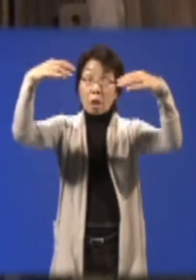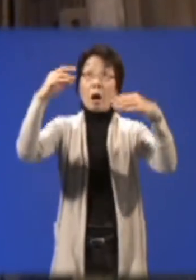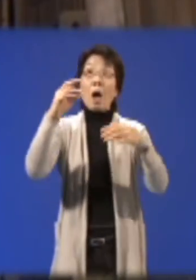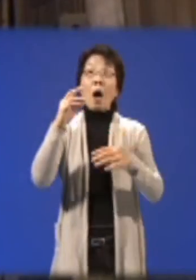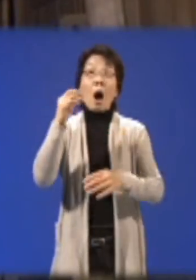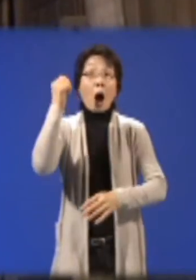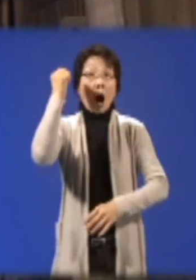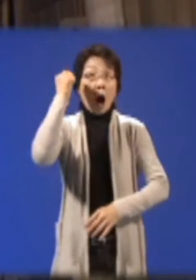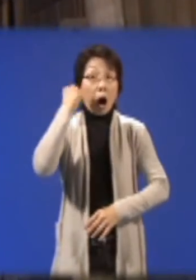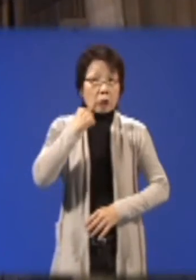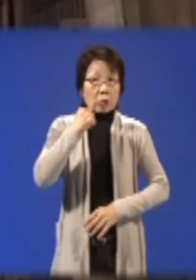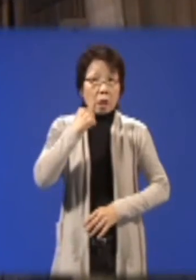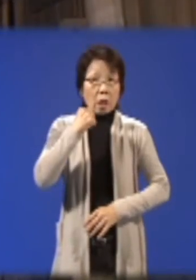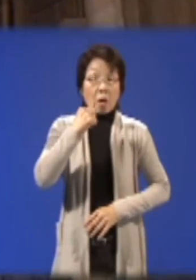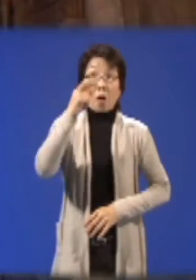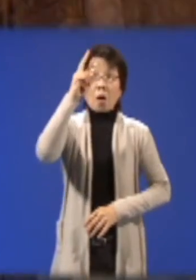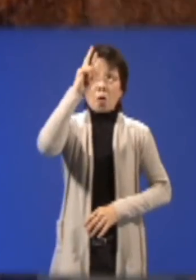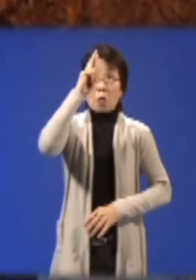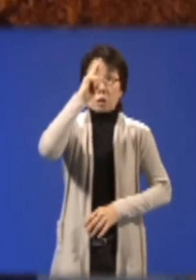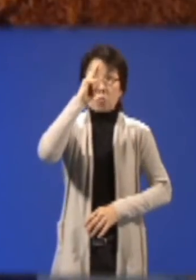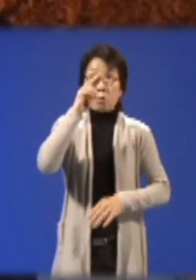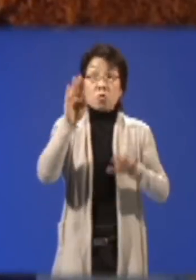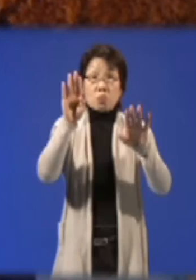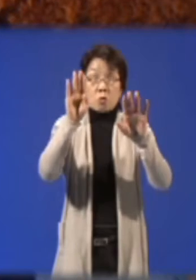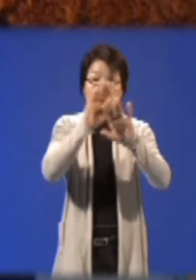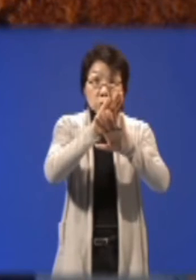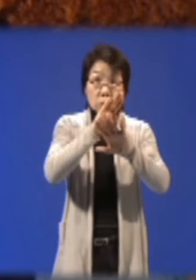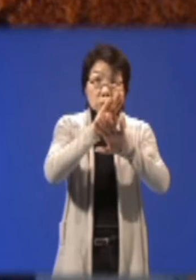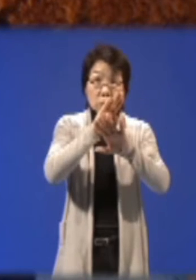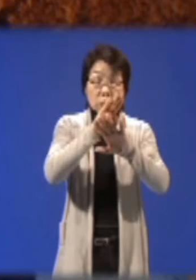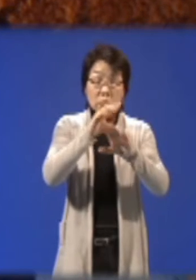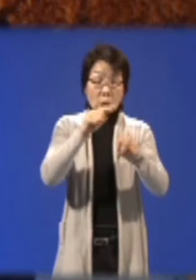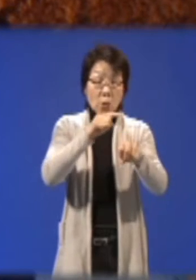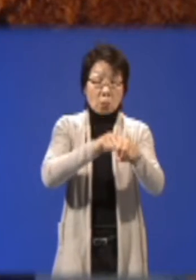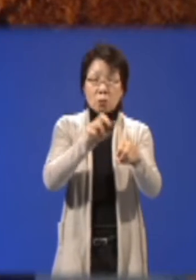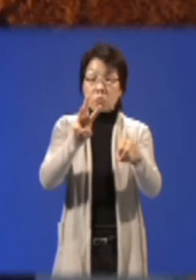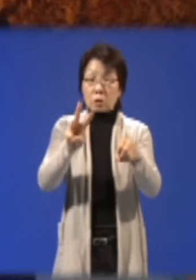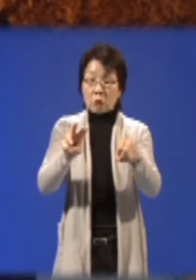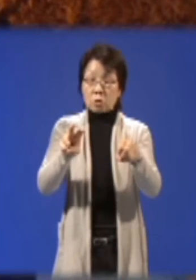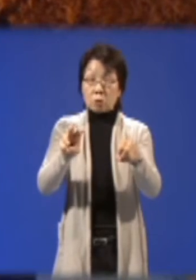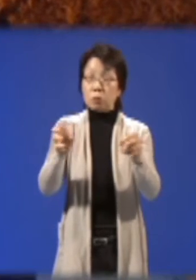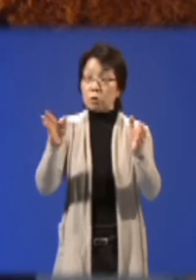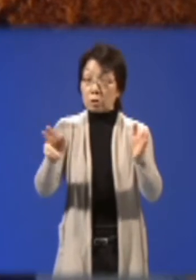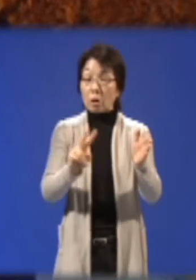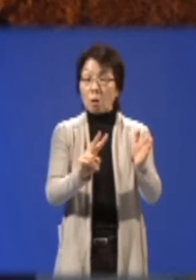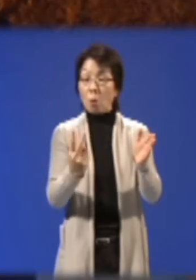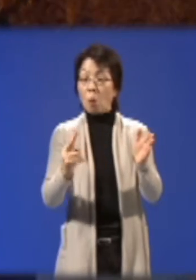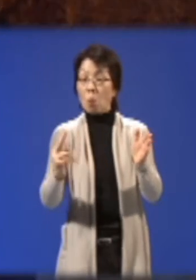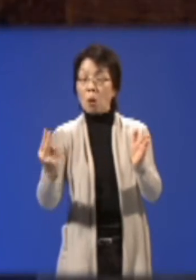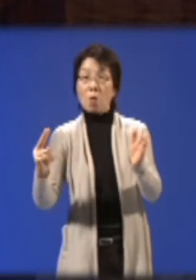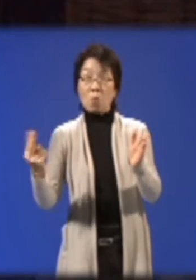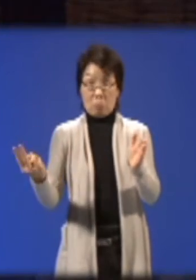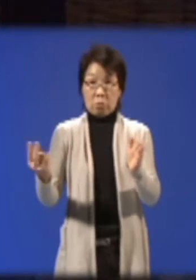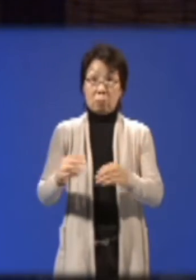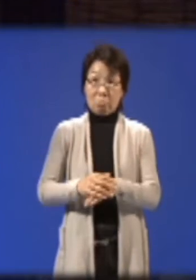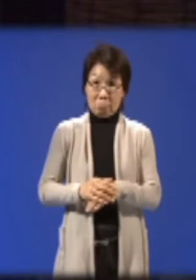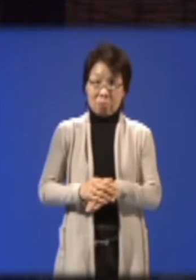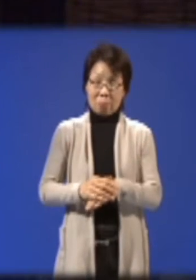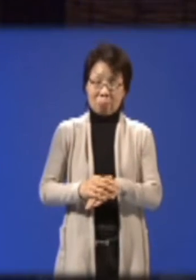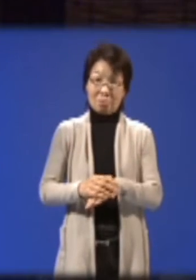と3回30分で変わります。ですから30分展示場にい